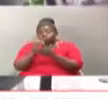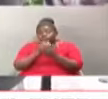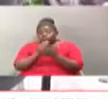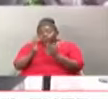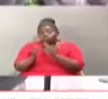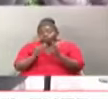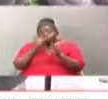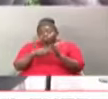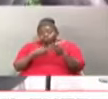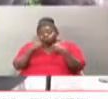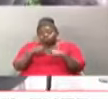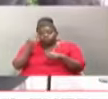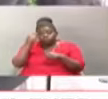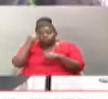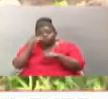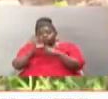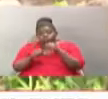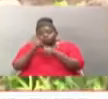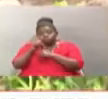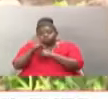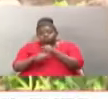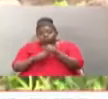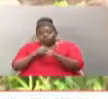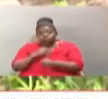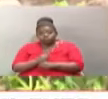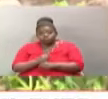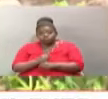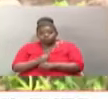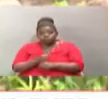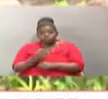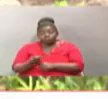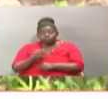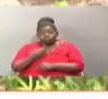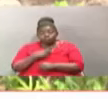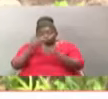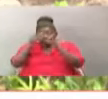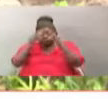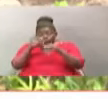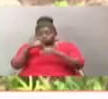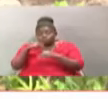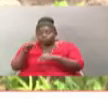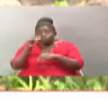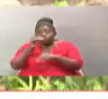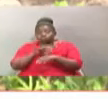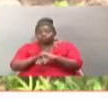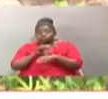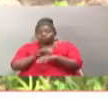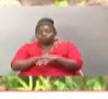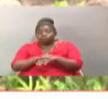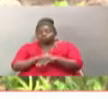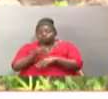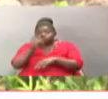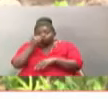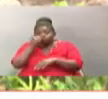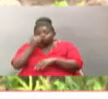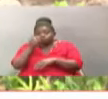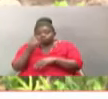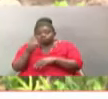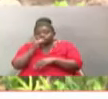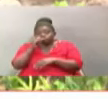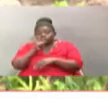akoze bulungi okumala emyaka 11. Nasala wonti kanyende mu Mukono Municipality ndiise